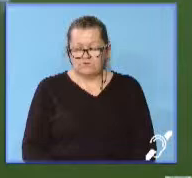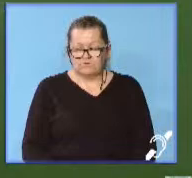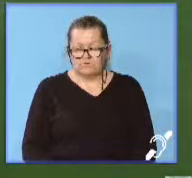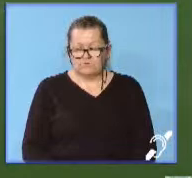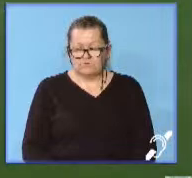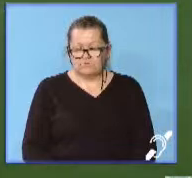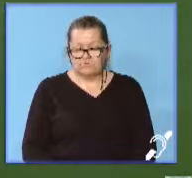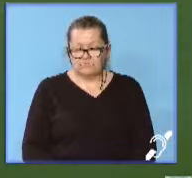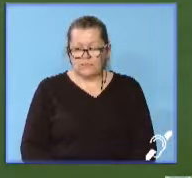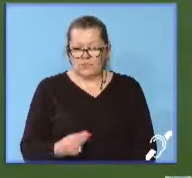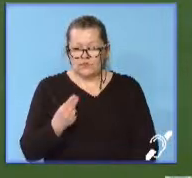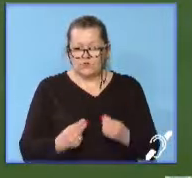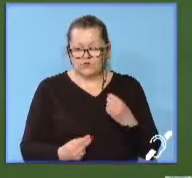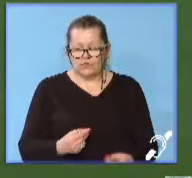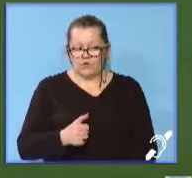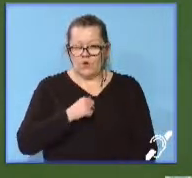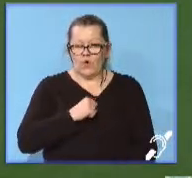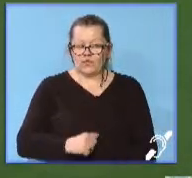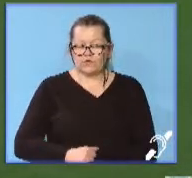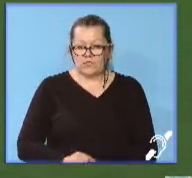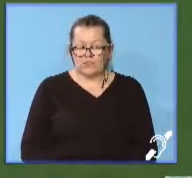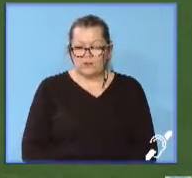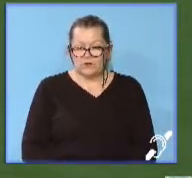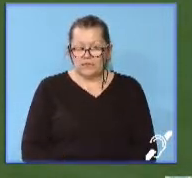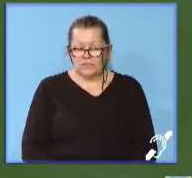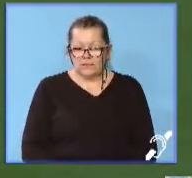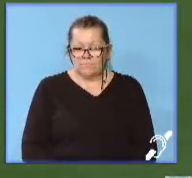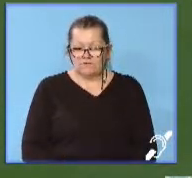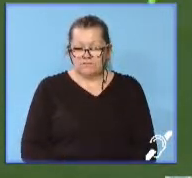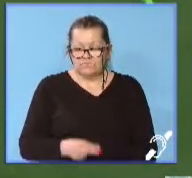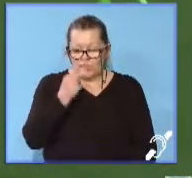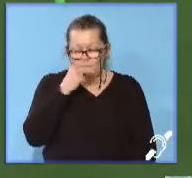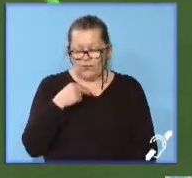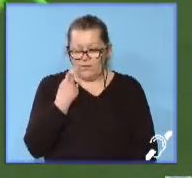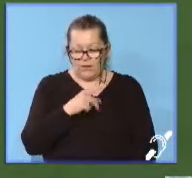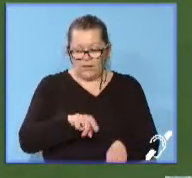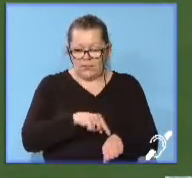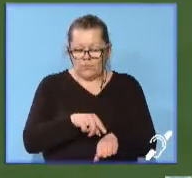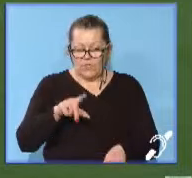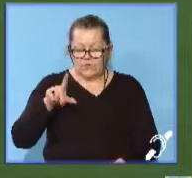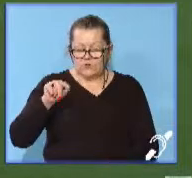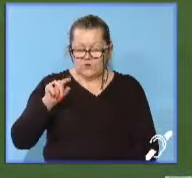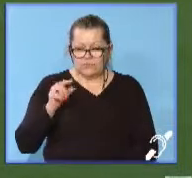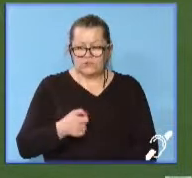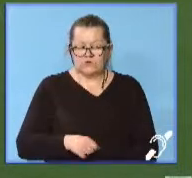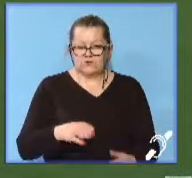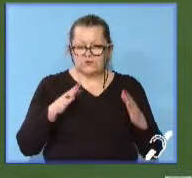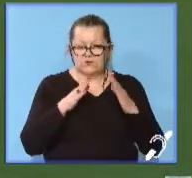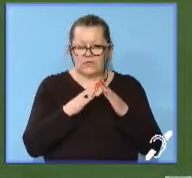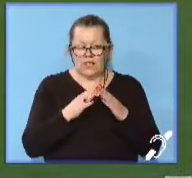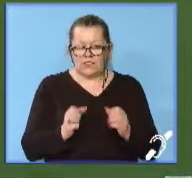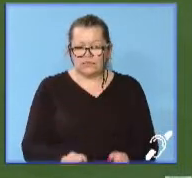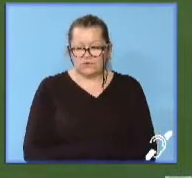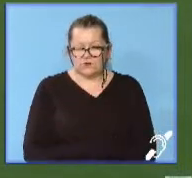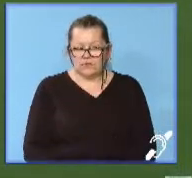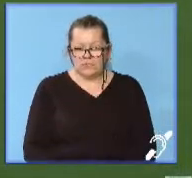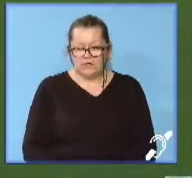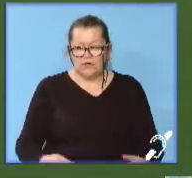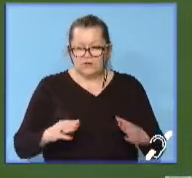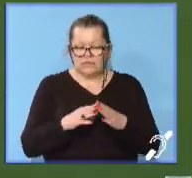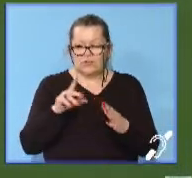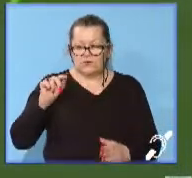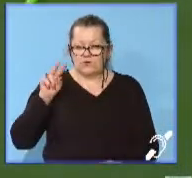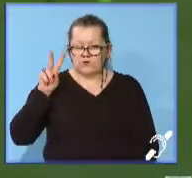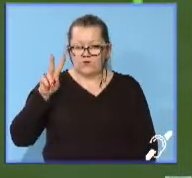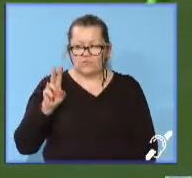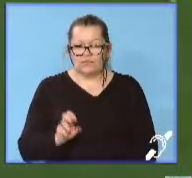plan local până la meciul cu Farul Constanța disputa cu dobrogenii va avea loc Duminică de la ora 20 pe stadionul Ion Oblemenco în cadrul etapei a 22 a